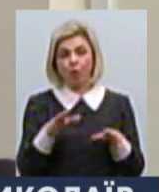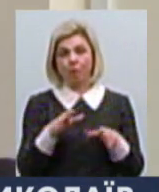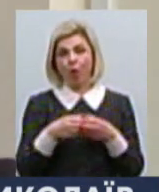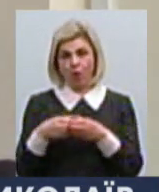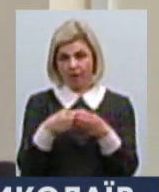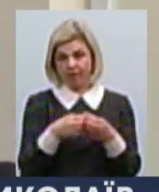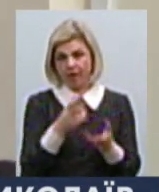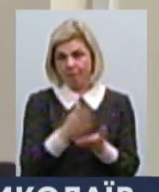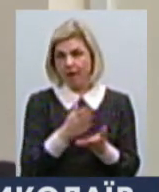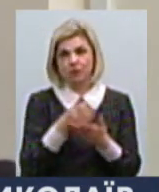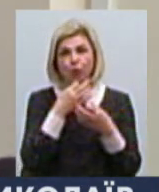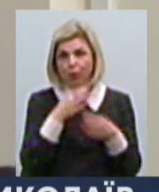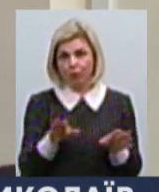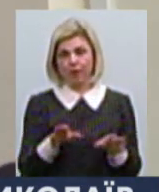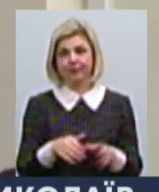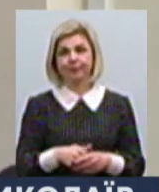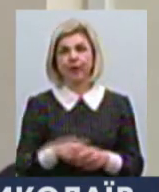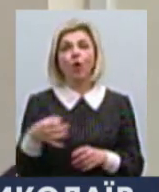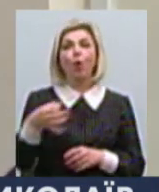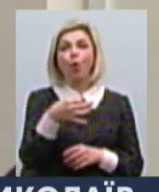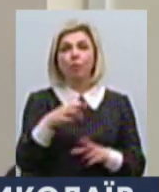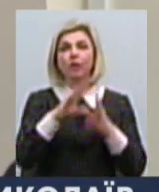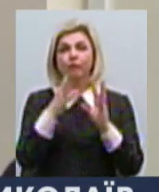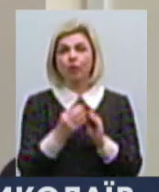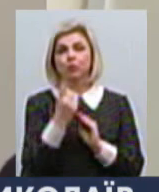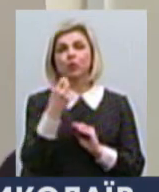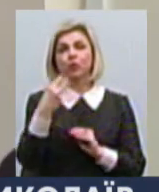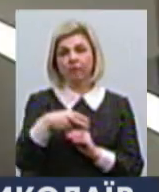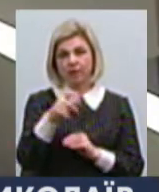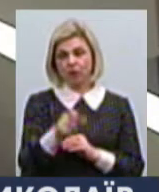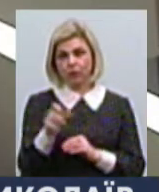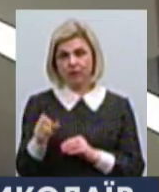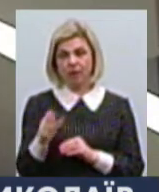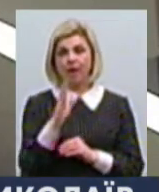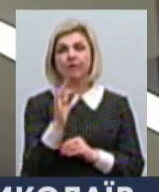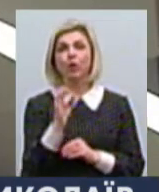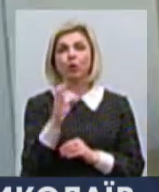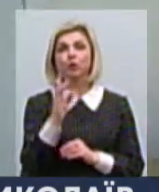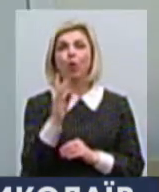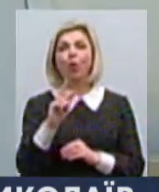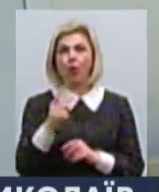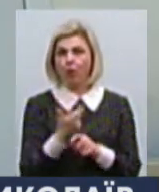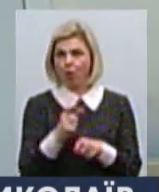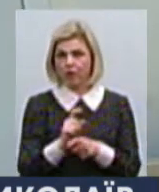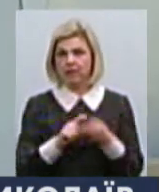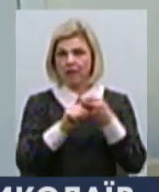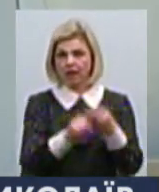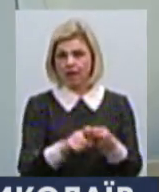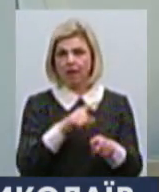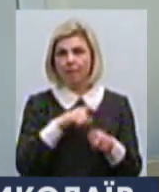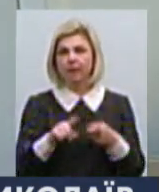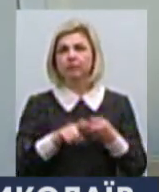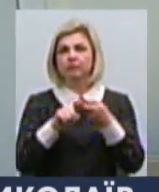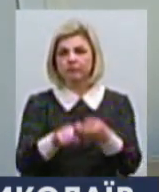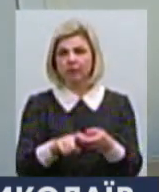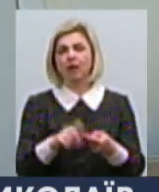колективи маються на увазі. По області в цілому 120 осіб. Вірус кору надзвичайно заразний. Він швидко передається від хворої людини